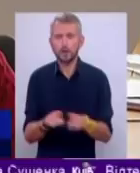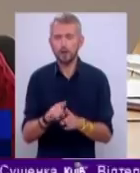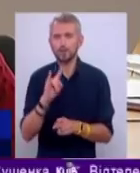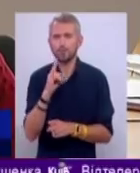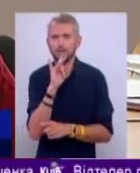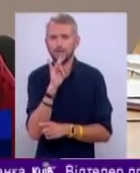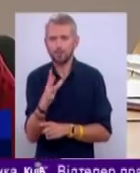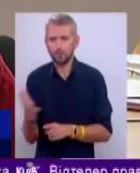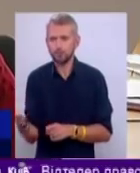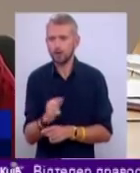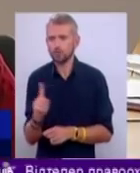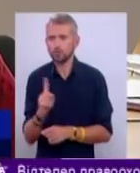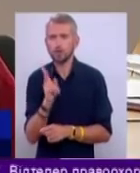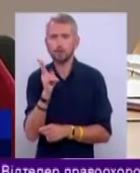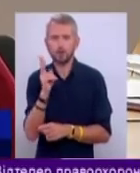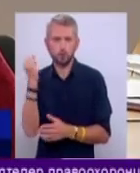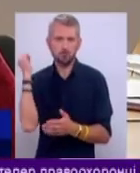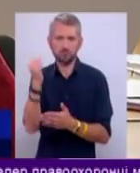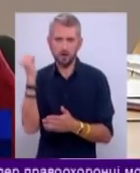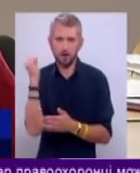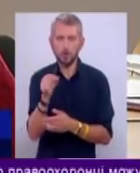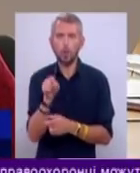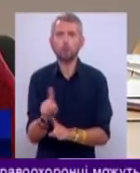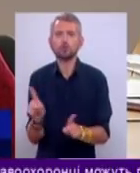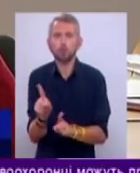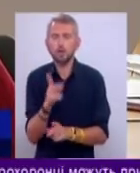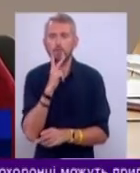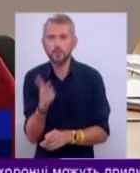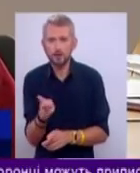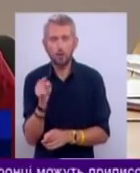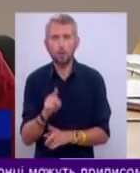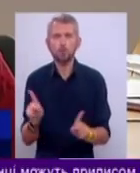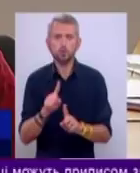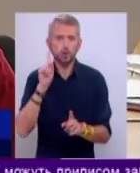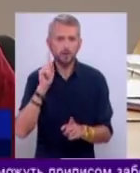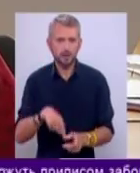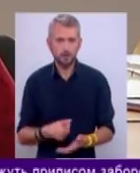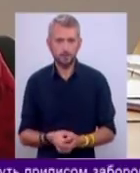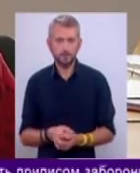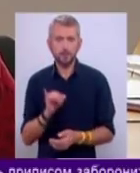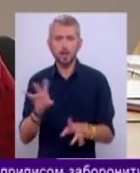не буде брати щось і в кого-то штрикати. Він щось бачив, він щось знає.